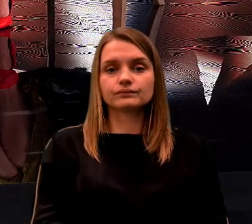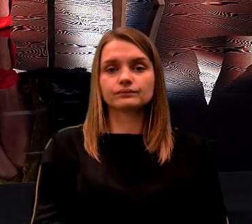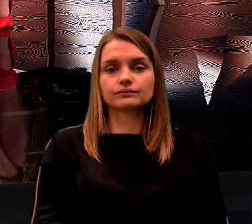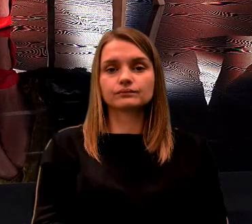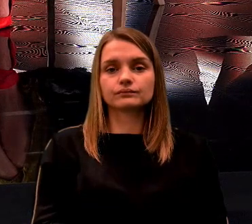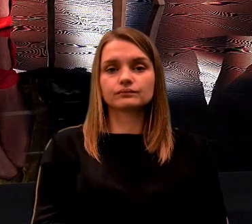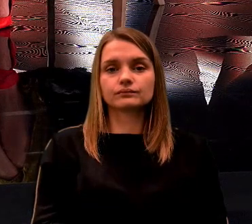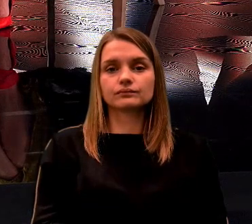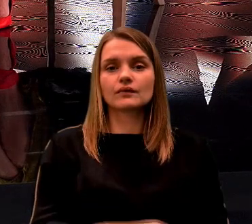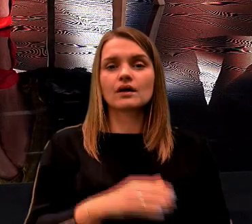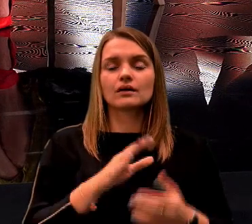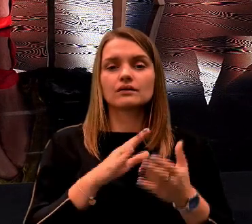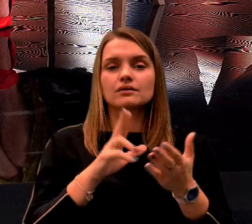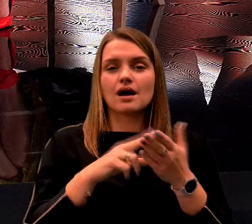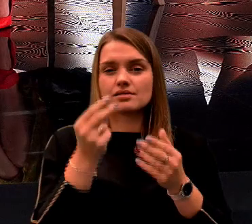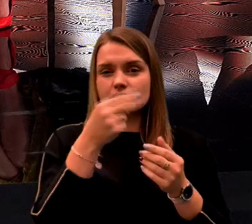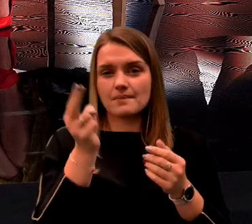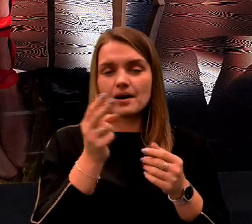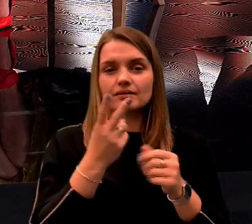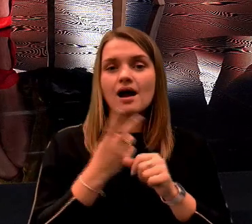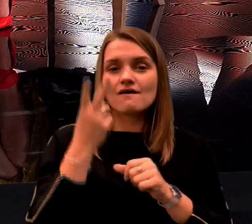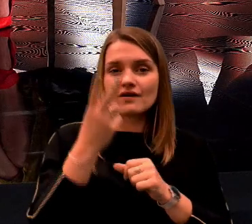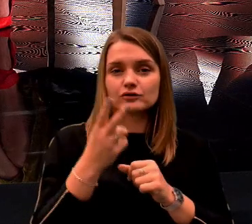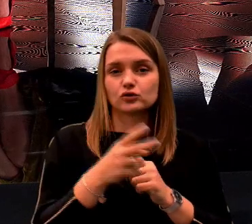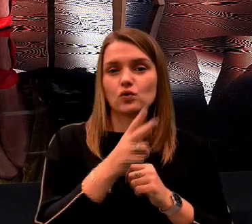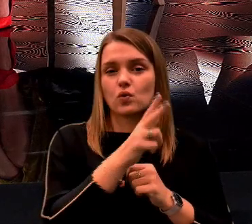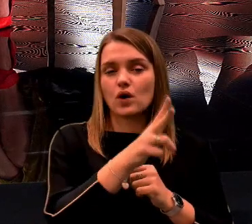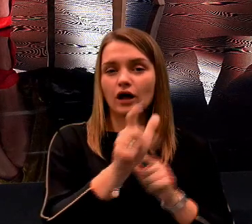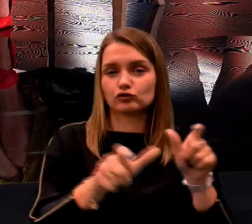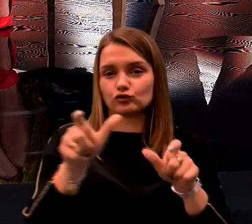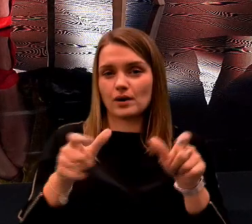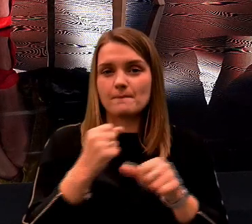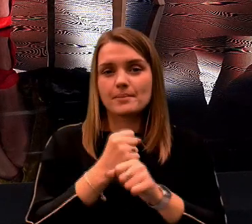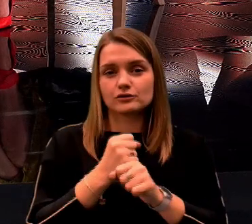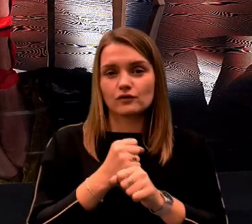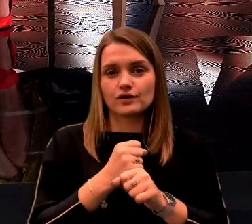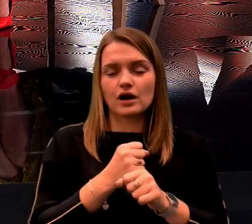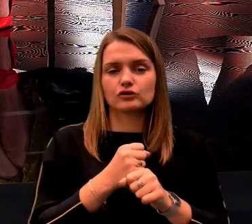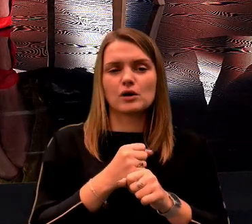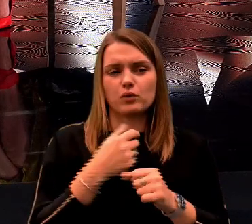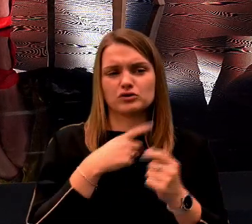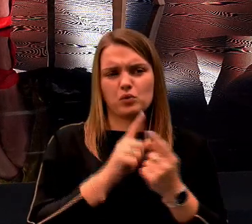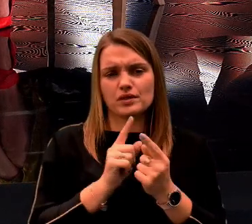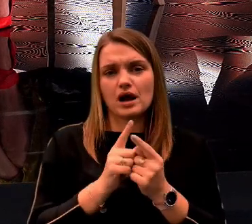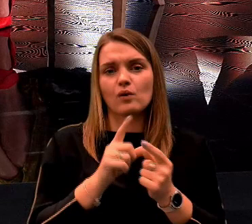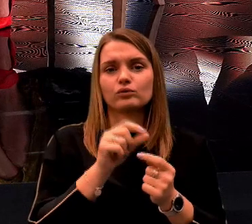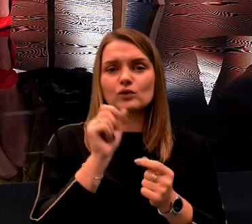na temat awansów na przykład dla pracownika, ponieważ często się spotykam z takimi sytuacjami, że są awanse przez szefów robione poprzez właśnie nie